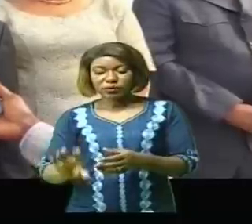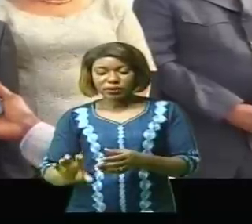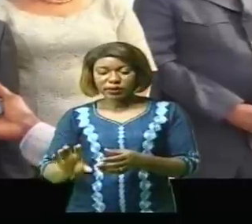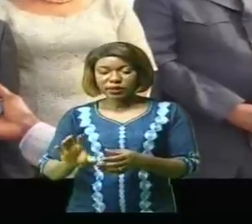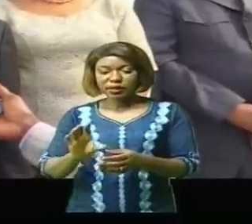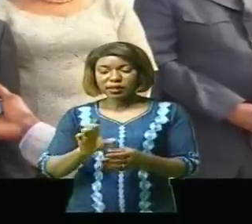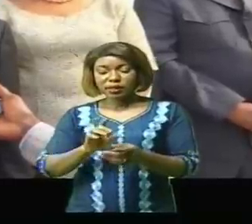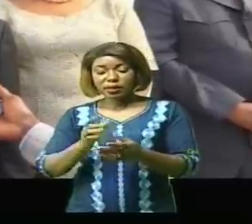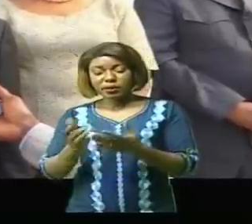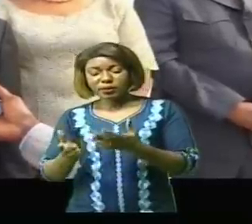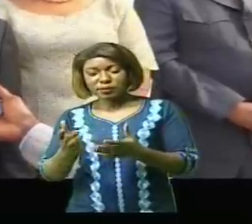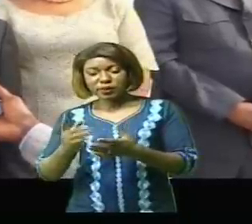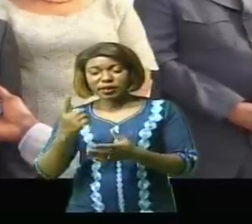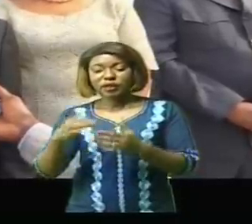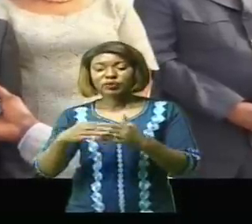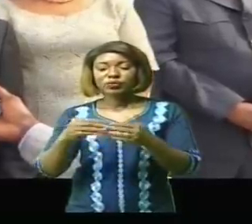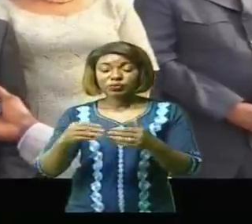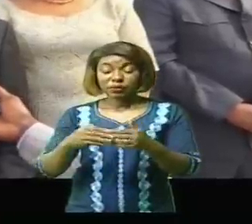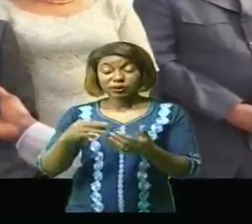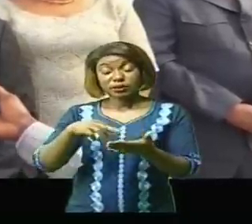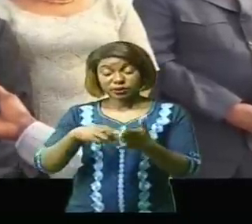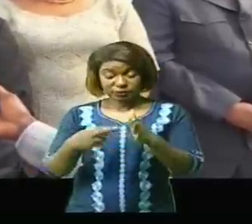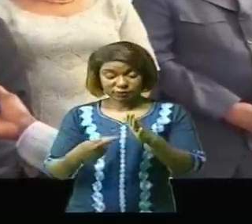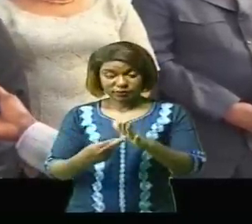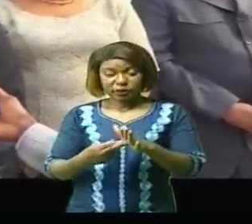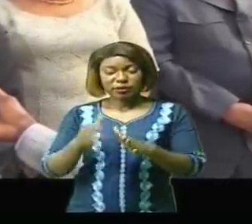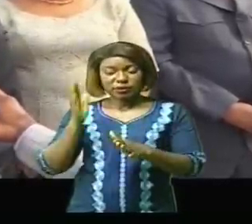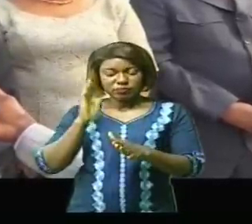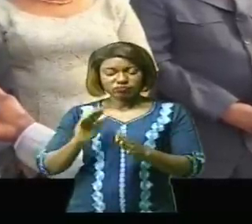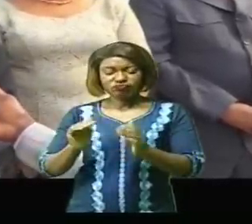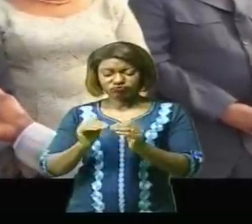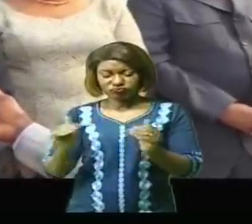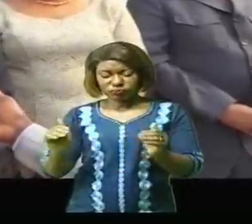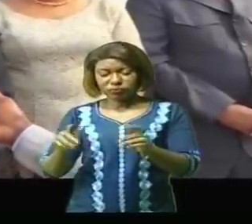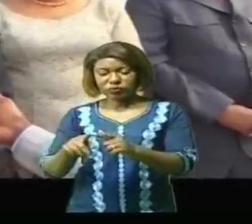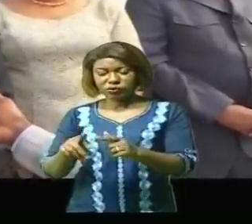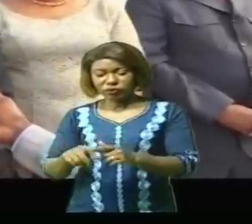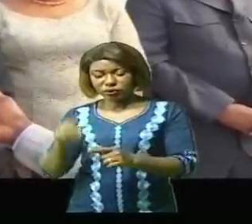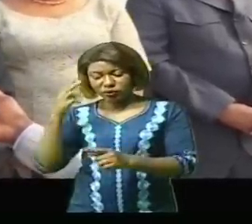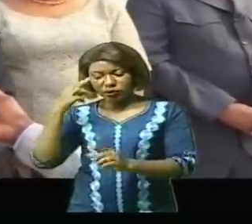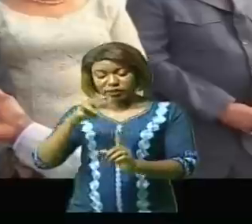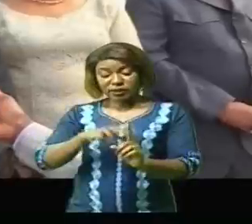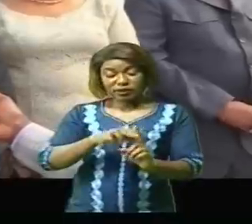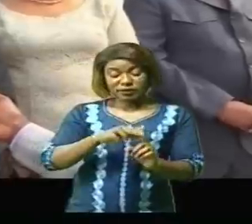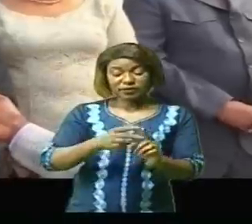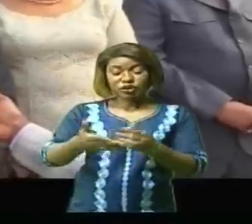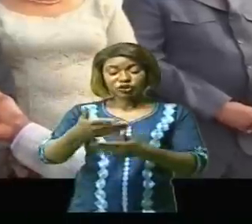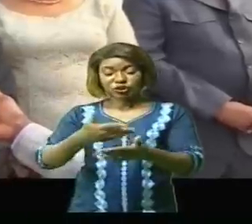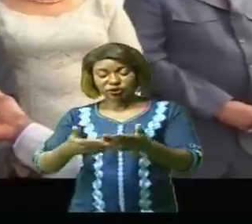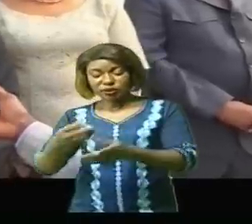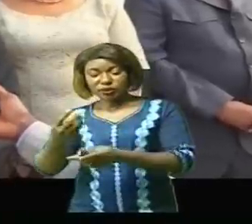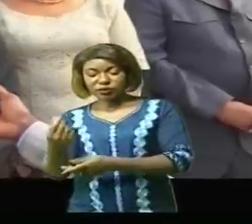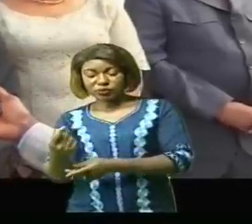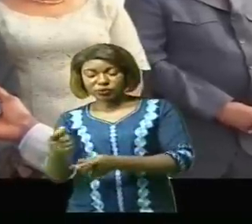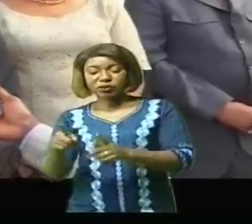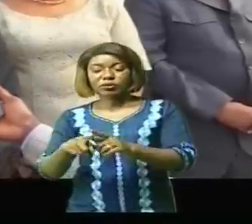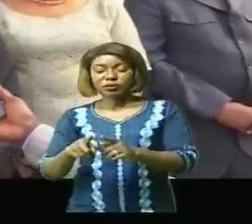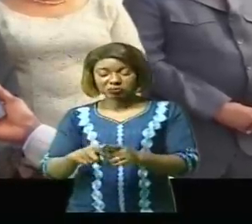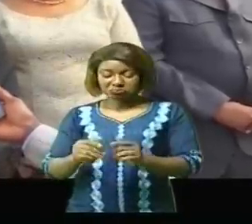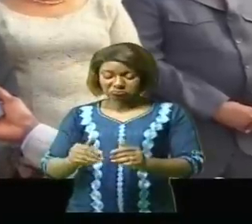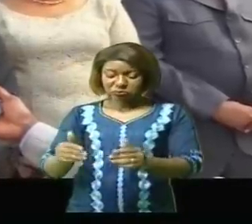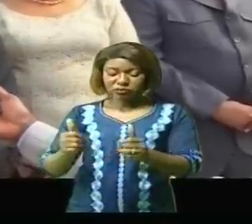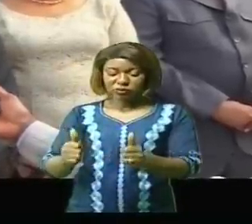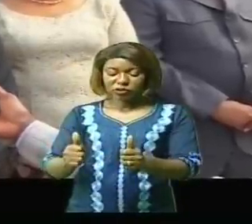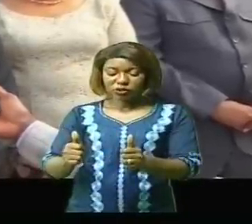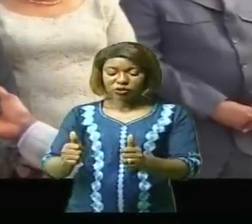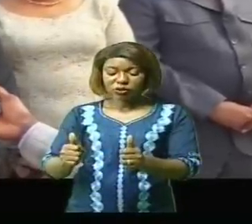contre un dollar au parallèle. Donc ce qui est une bonne stabilité. Les réserves de change restent au beau fixe autour de 3,8